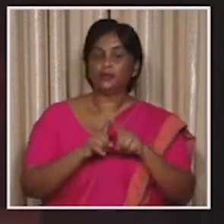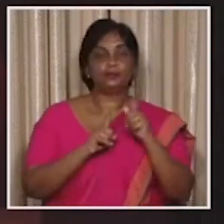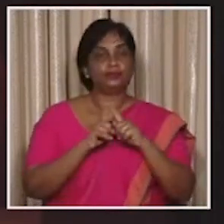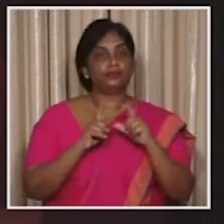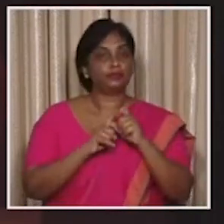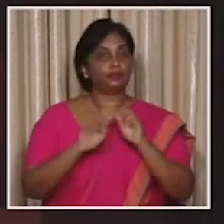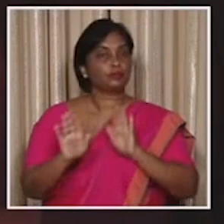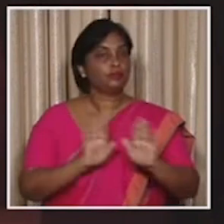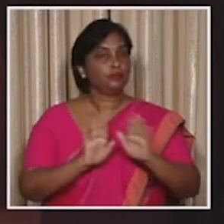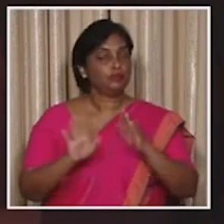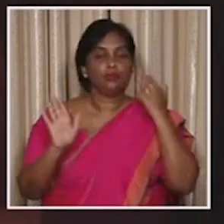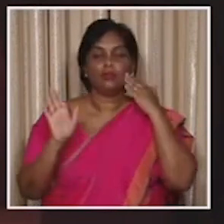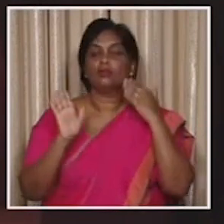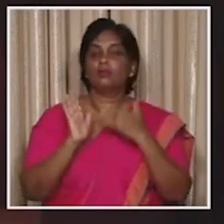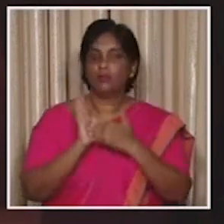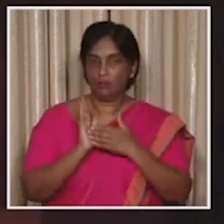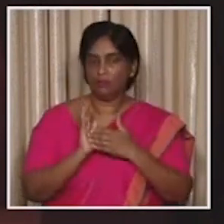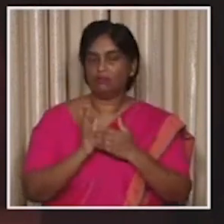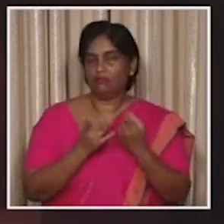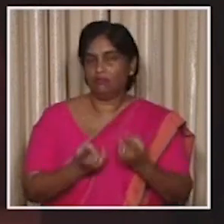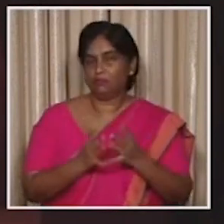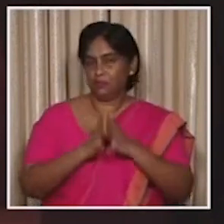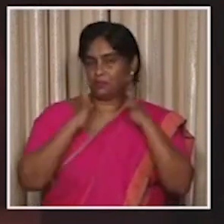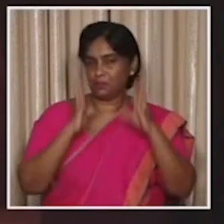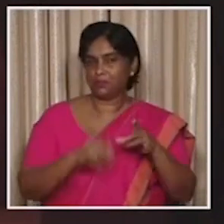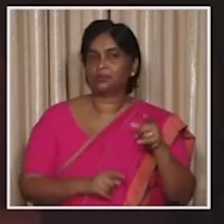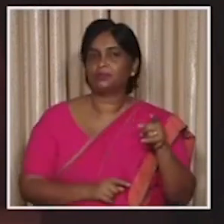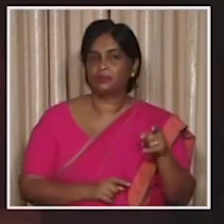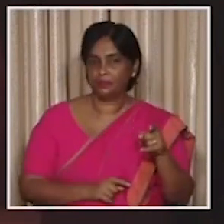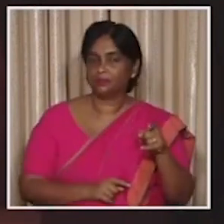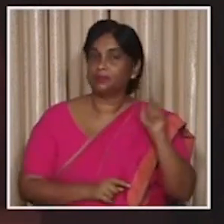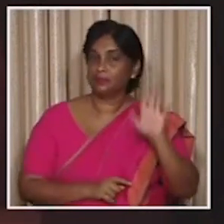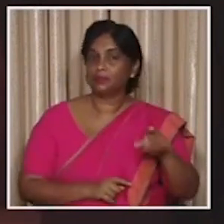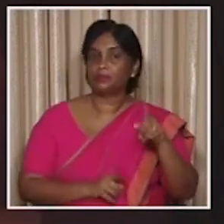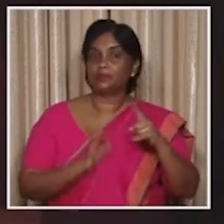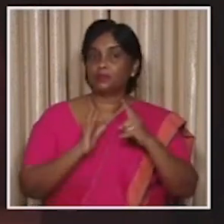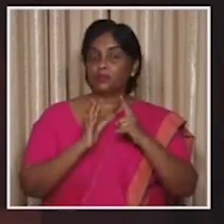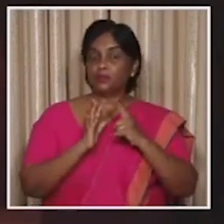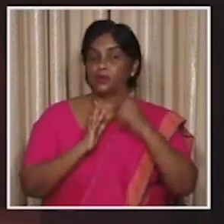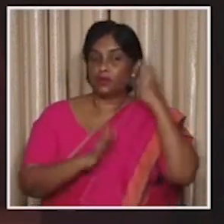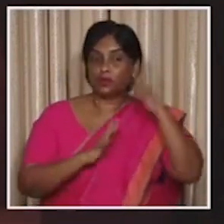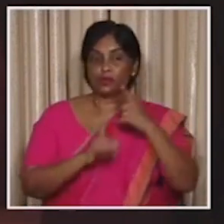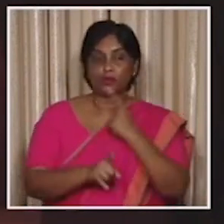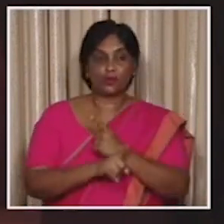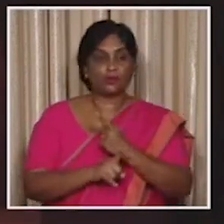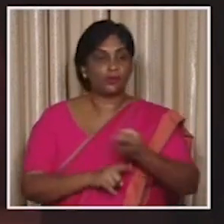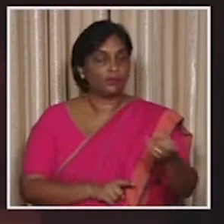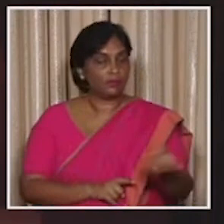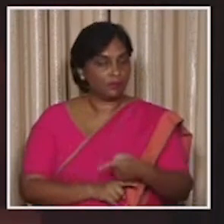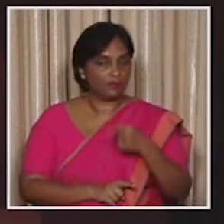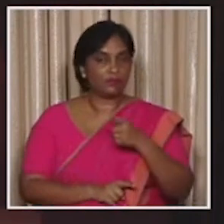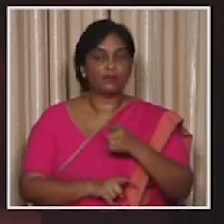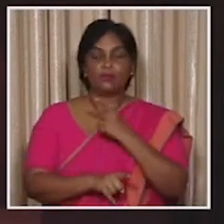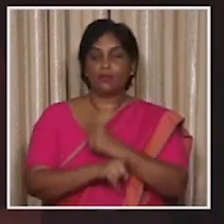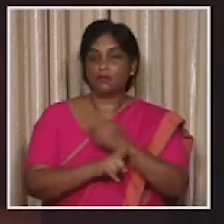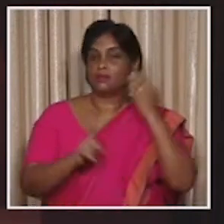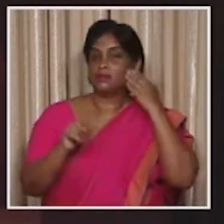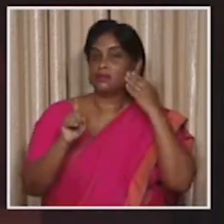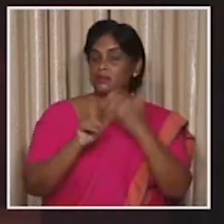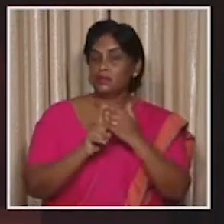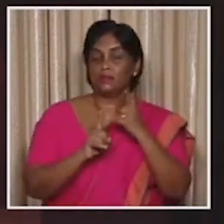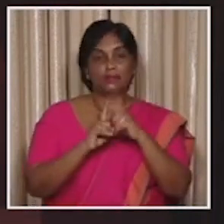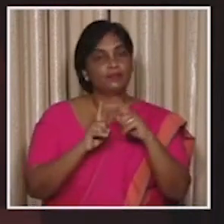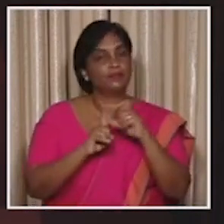අධ්‍යාපන පරිපාලන ශාස්ත්‍රයේ ඌනතාවෙන් රසක් තිබෙනවා. ඒ නිසා මේ ජාත්‍යන්තර ගුරු දිනේ ගුරු ශාස්ත්‍රයටම